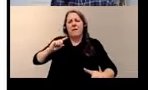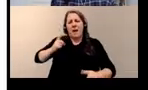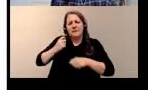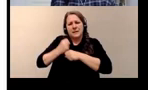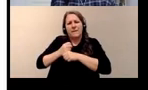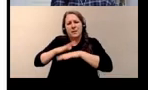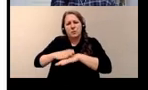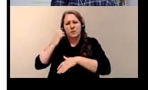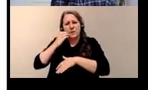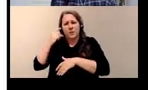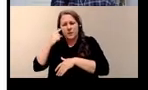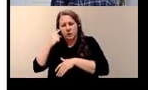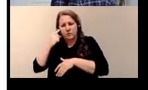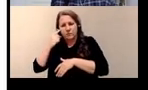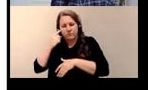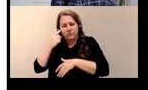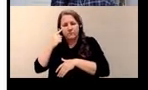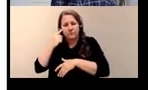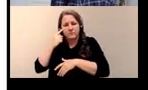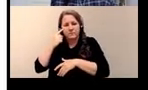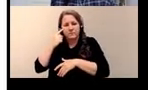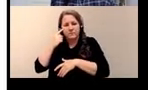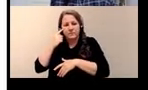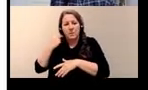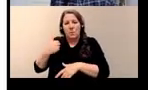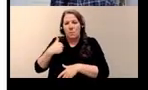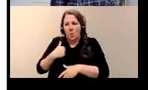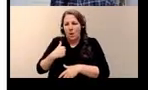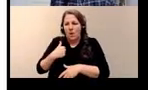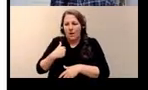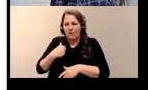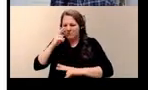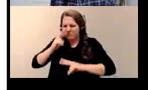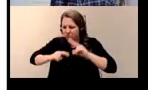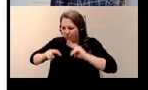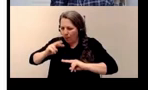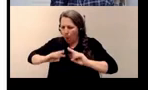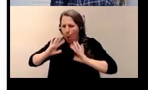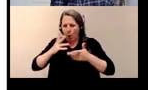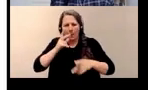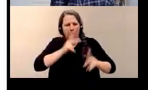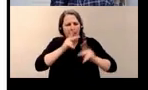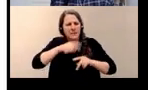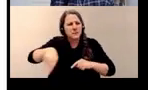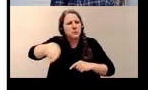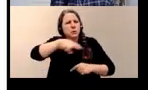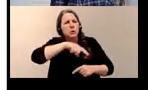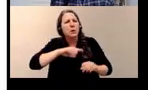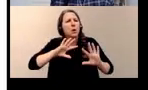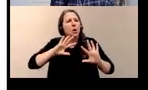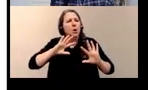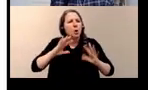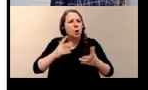ensuite au projet dont on va vous parler, je me suis intéressé à la façon dont les gens, les utilisateurs et utilisatrices